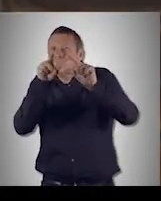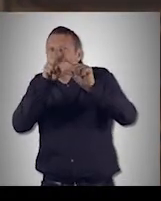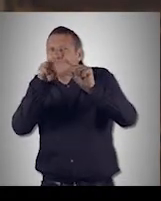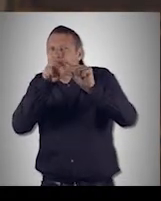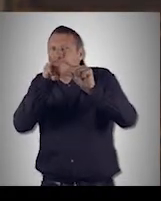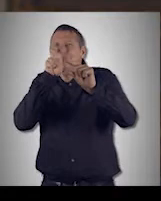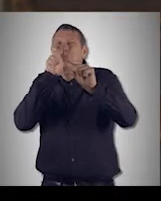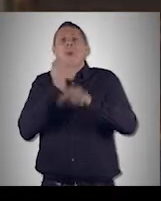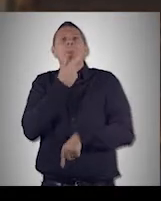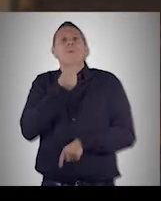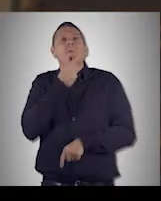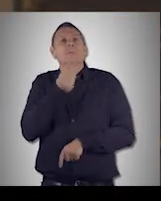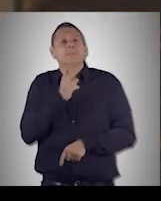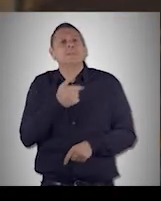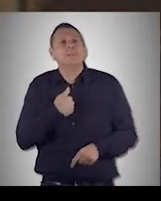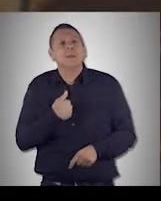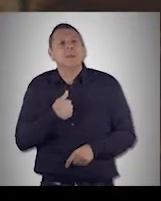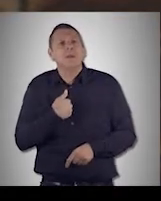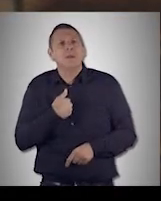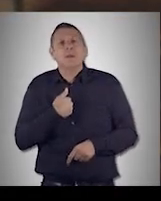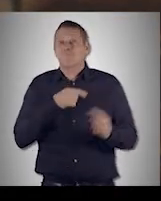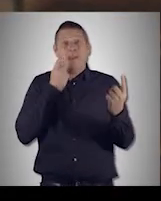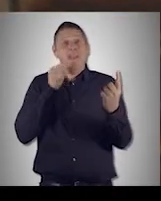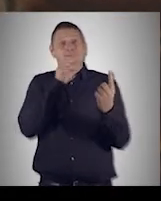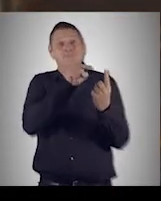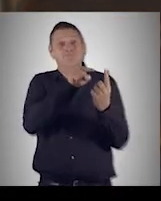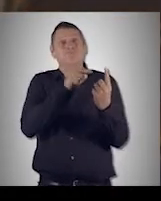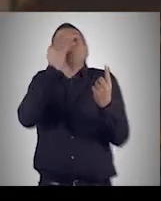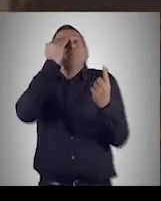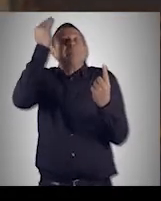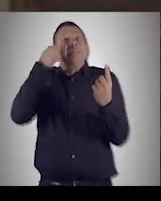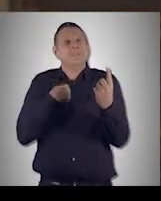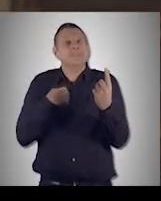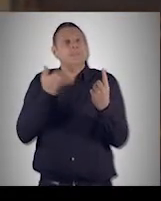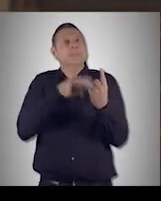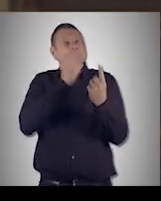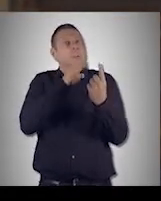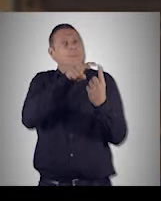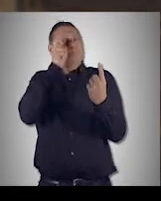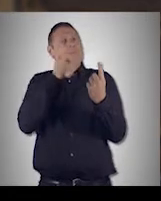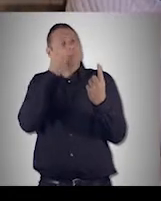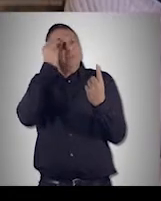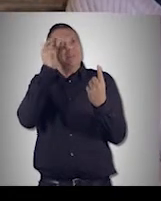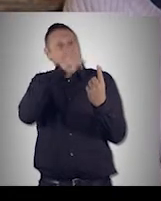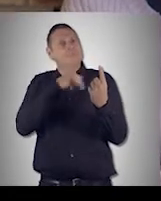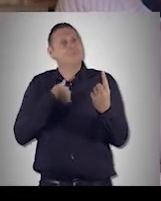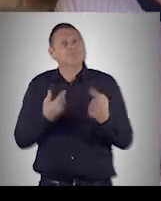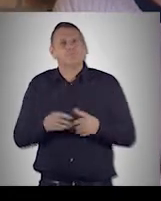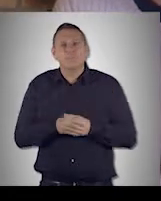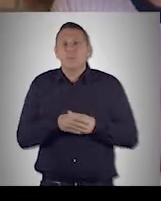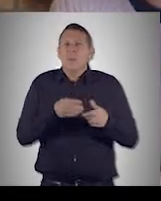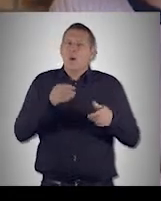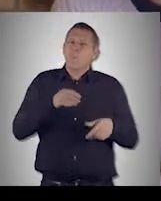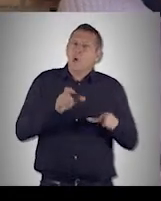lèvres, c'est plus facile. Et si c'était un élève, c'était un peu dur pour comprendre. Sensibiliser